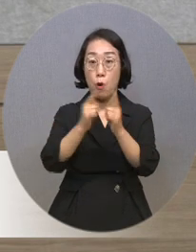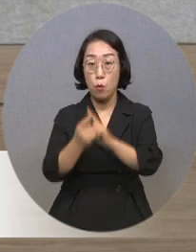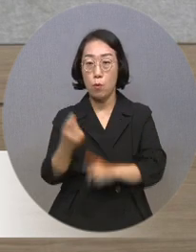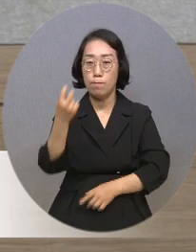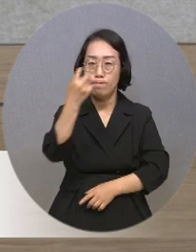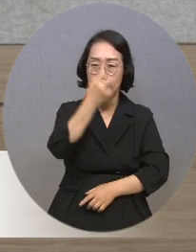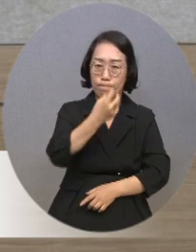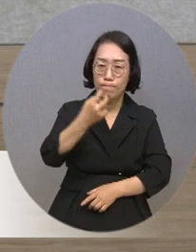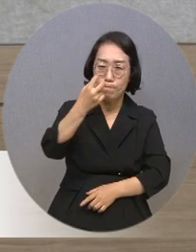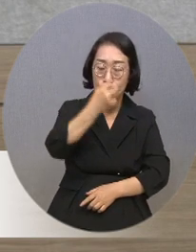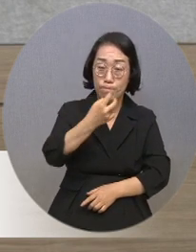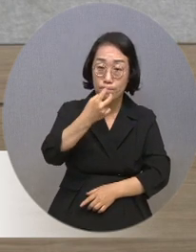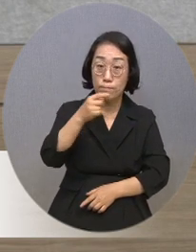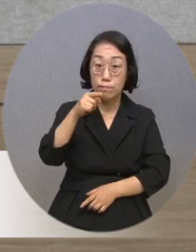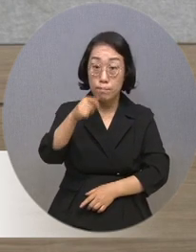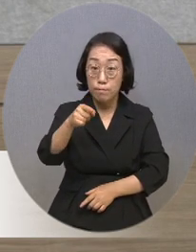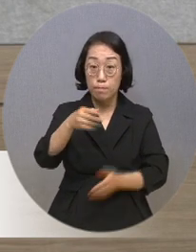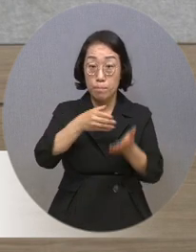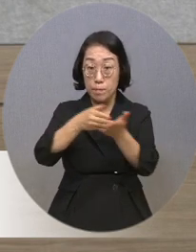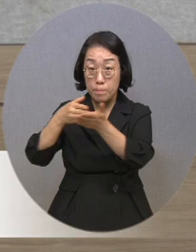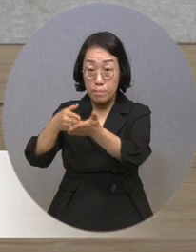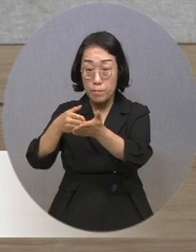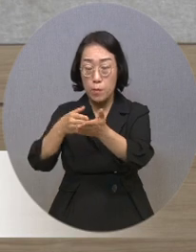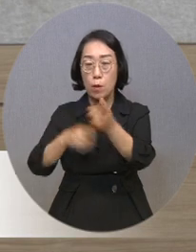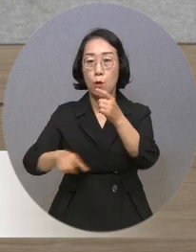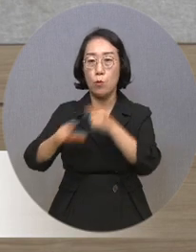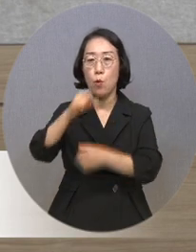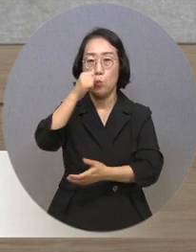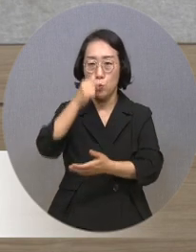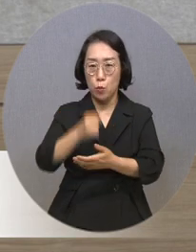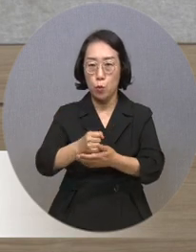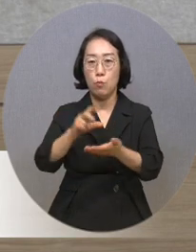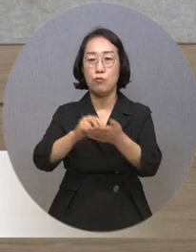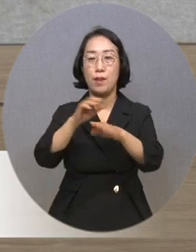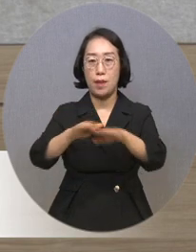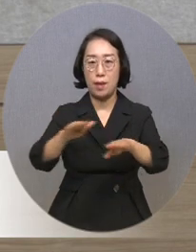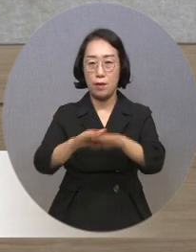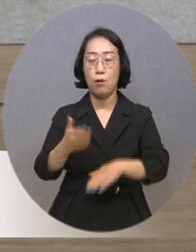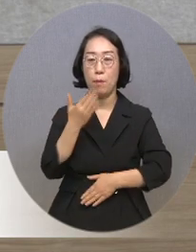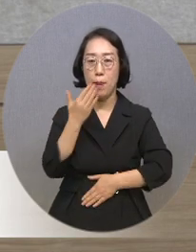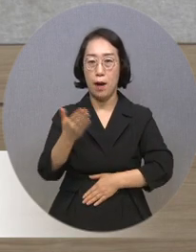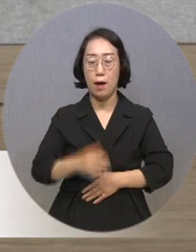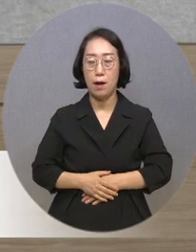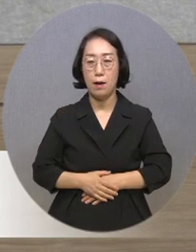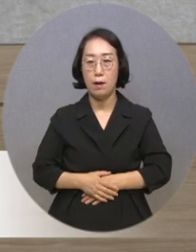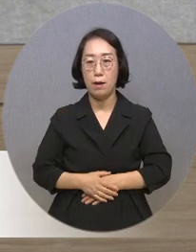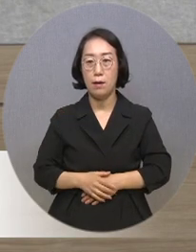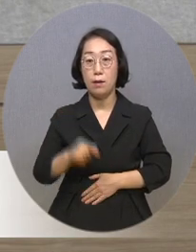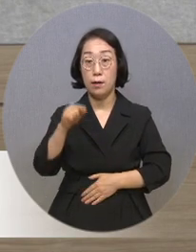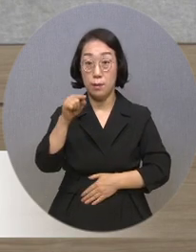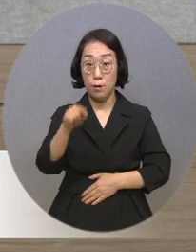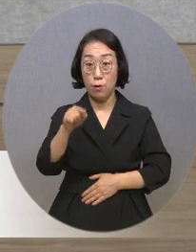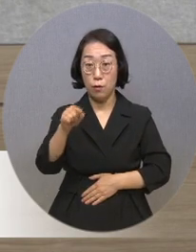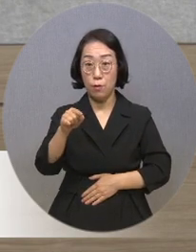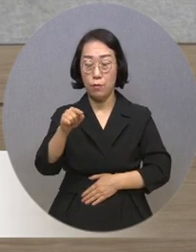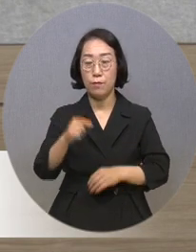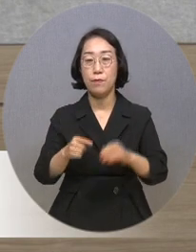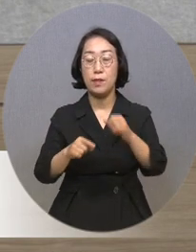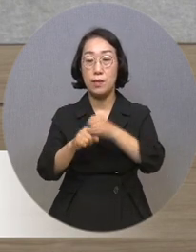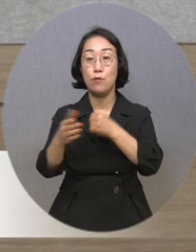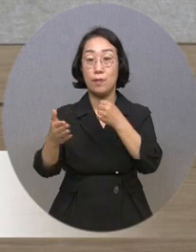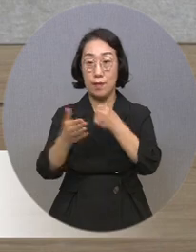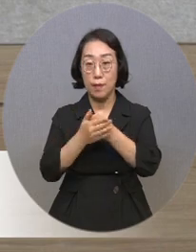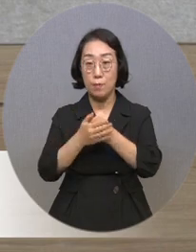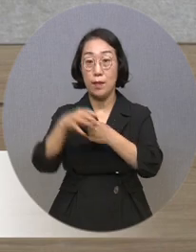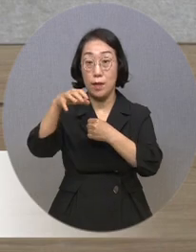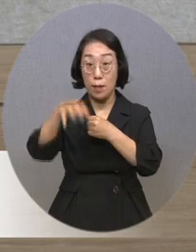있는 상황이 될때 훨씬 더 바람직한 문제 해결이 될 거라고 생각을 하고요. 그런 이유 때문에